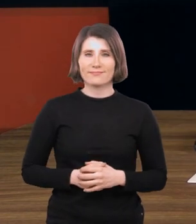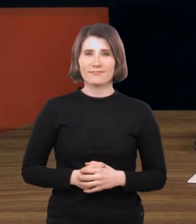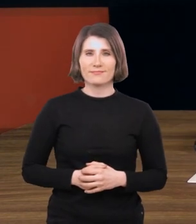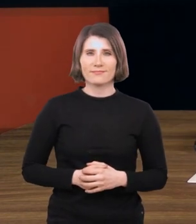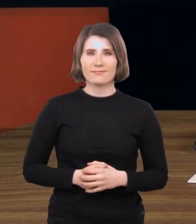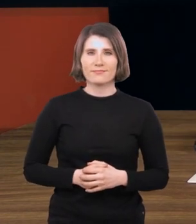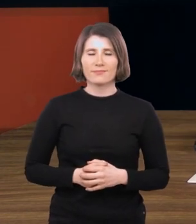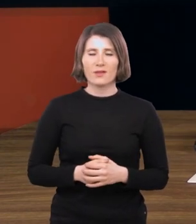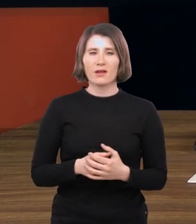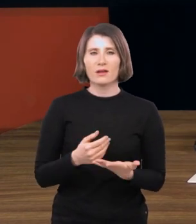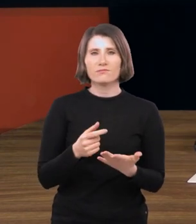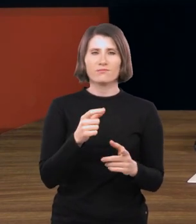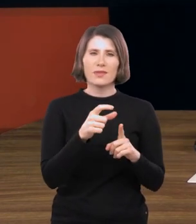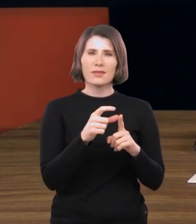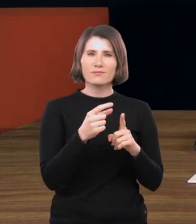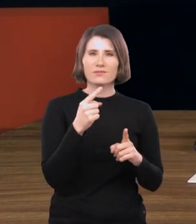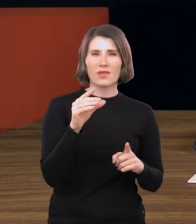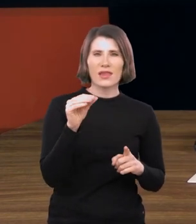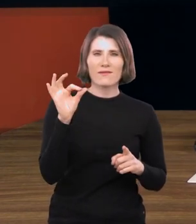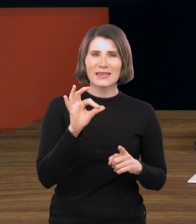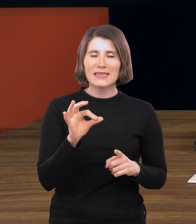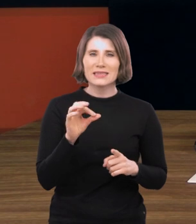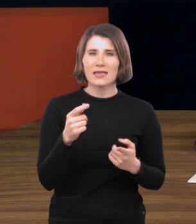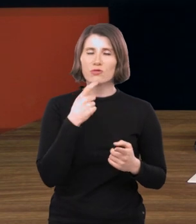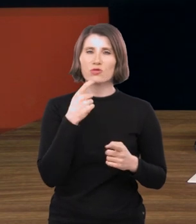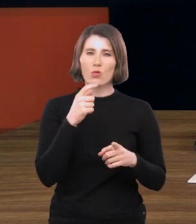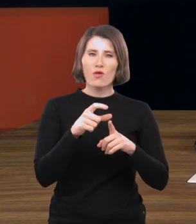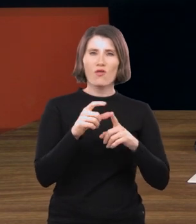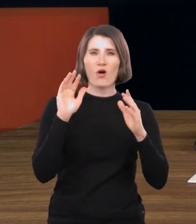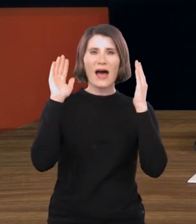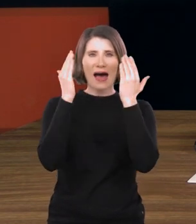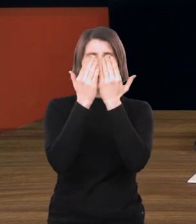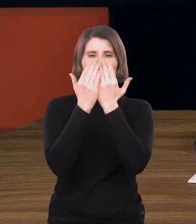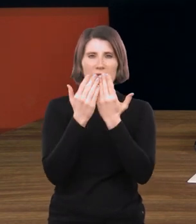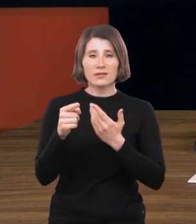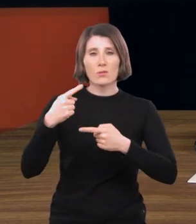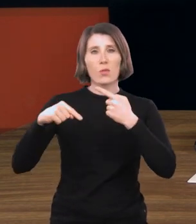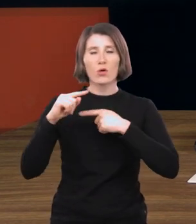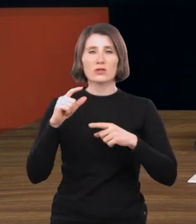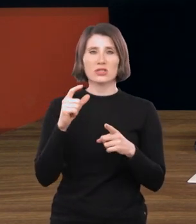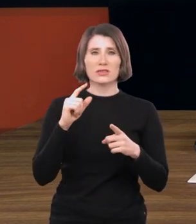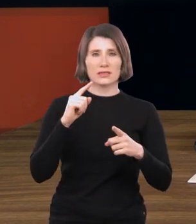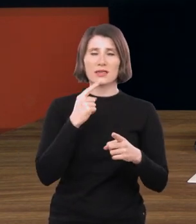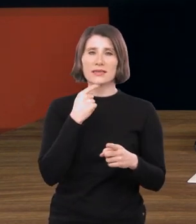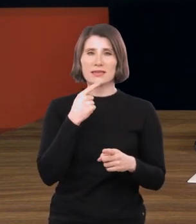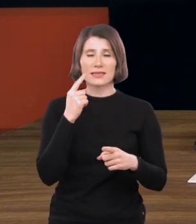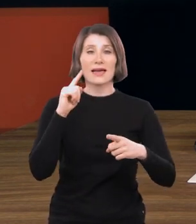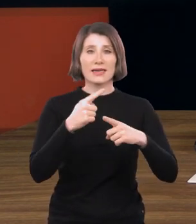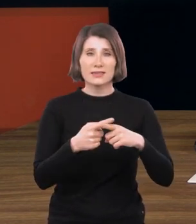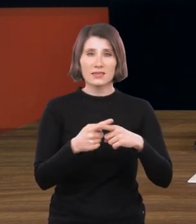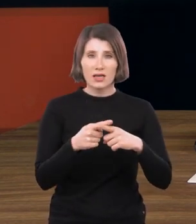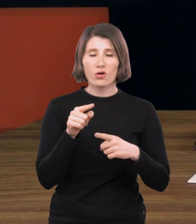Jeśli chodzi o definiowanie spektrum autyzmu, samo pojęcie autyzm wywodzi się z greckiego i